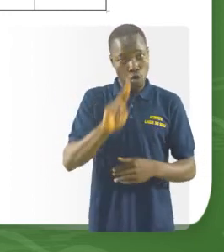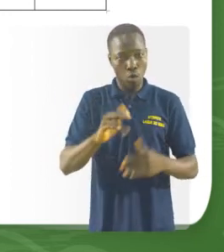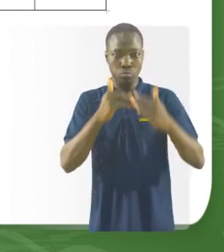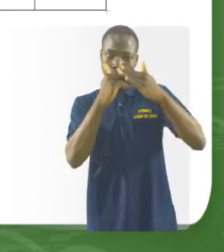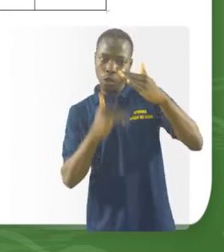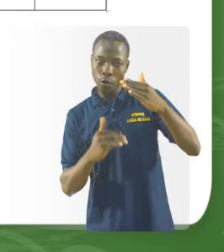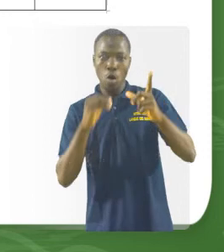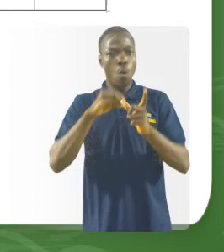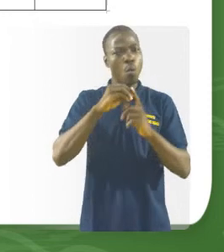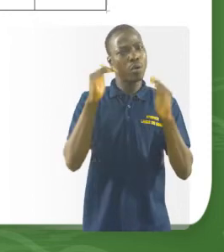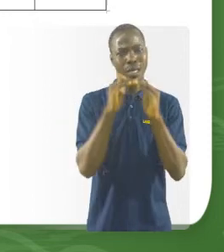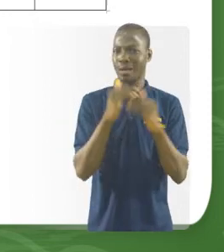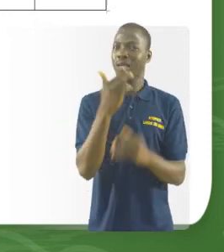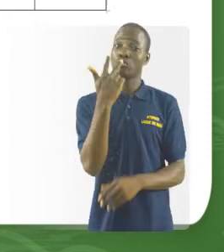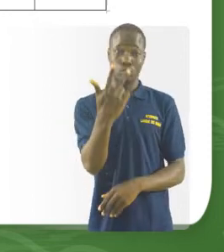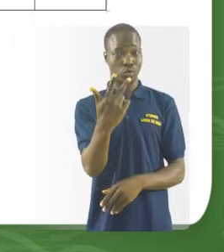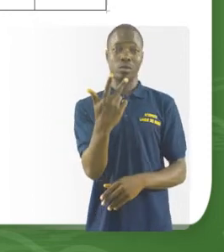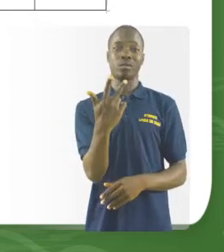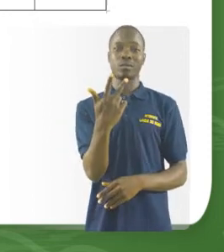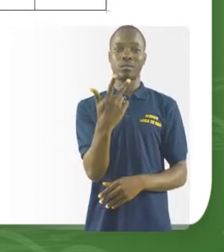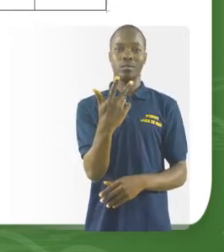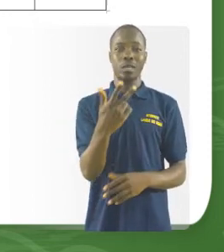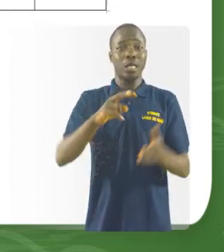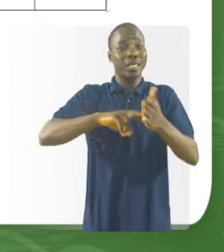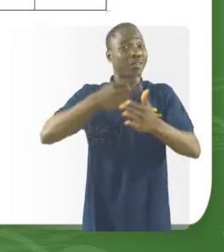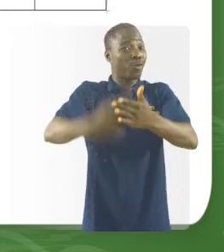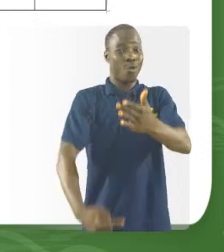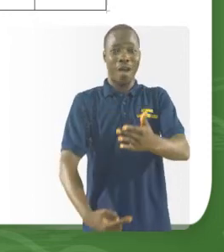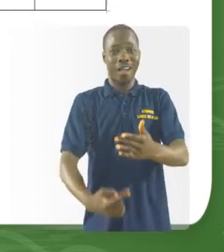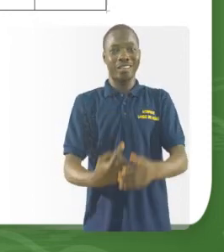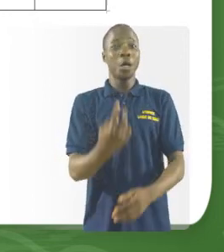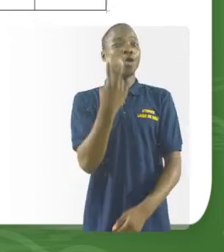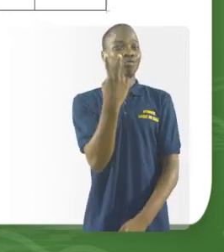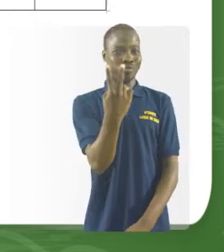ou égale à 3, c'est-à-dire 2.